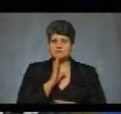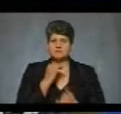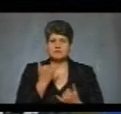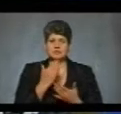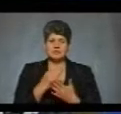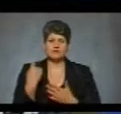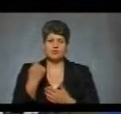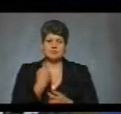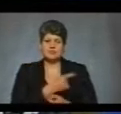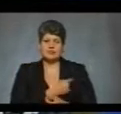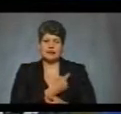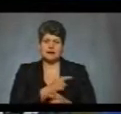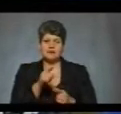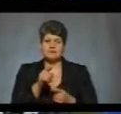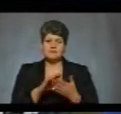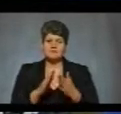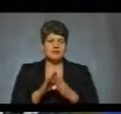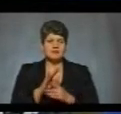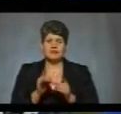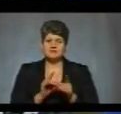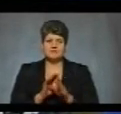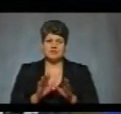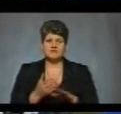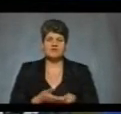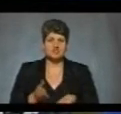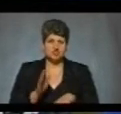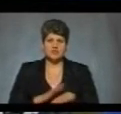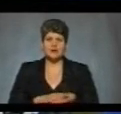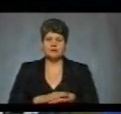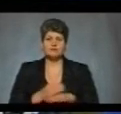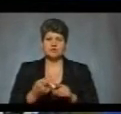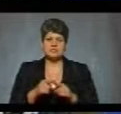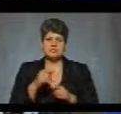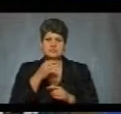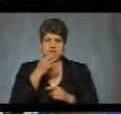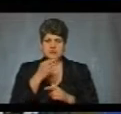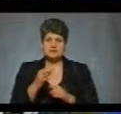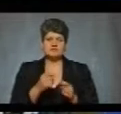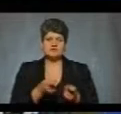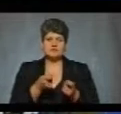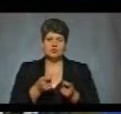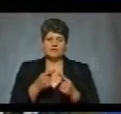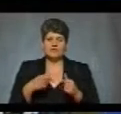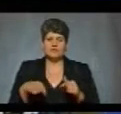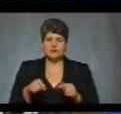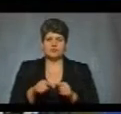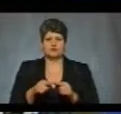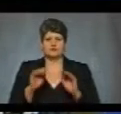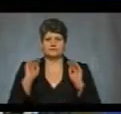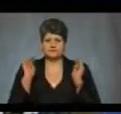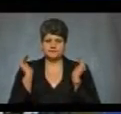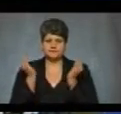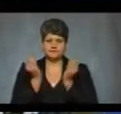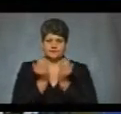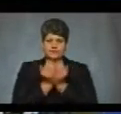обласній університетській лікарні. Її стан не змінився, він важкий. Про це нам розповів завідувач відділу інтенсивної терапії обласної